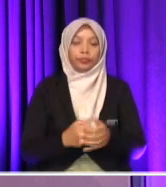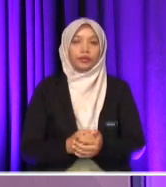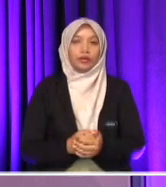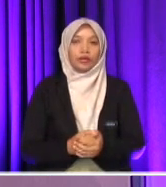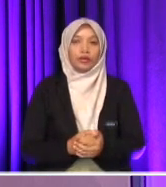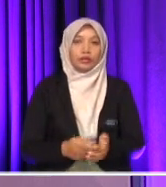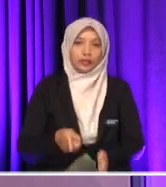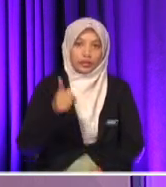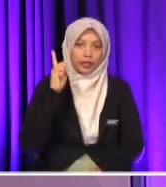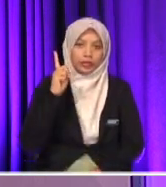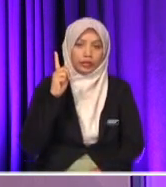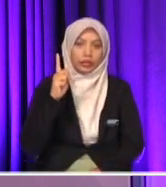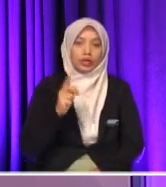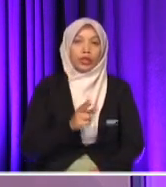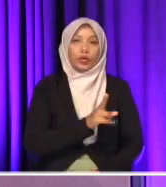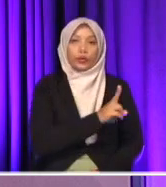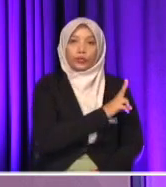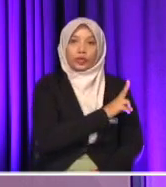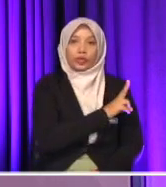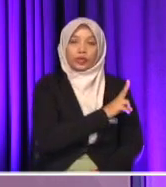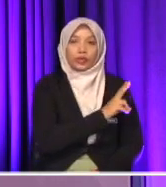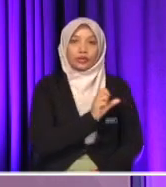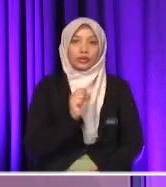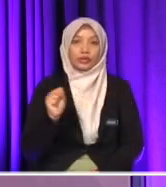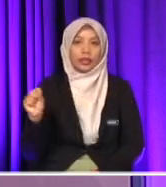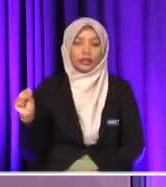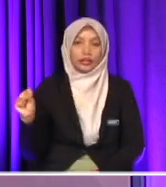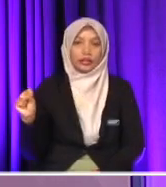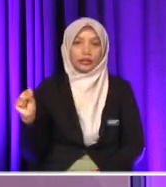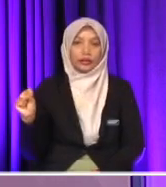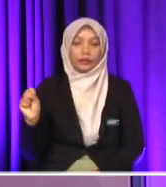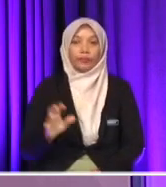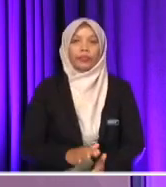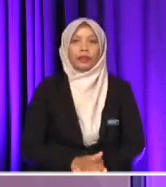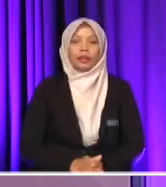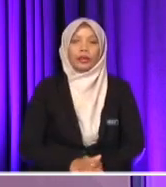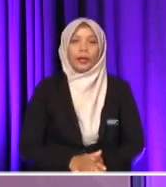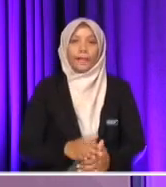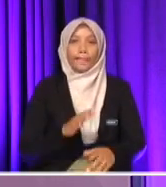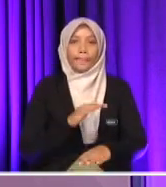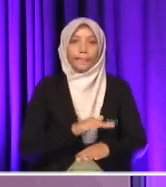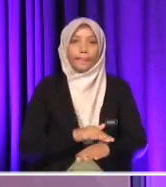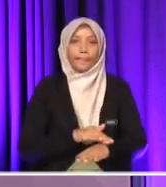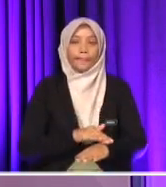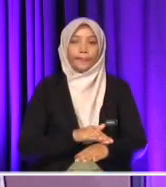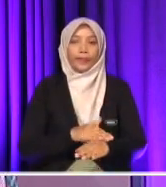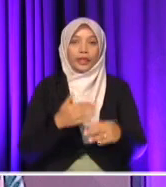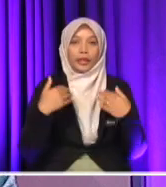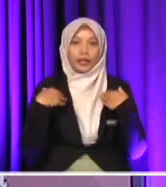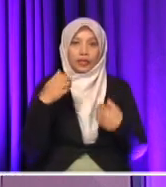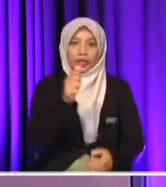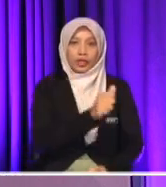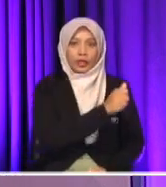sini, okey, utara ke selatan. So bila berlaku pemotongan urat daya akan ada aruhan terjadi, so akan ada arus